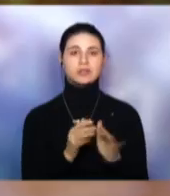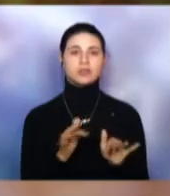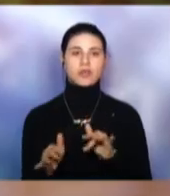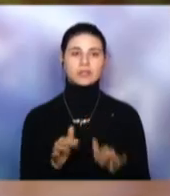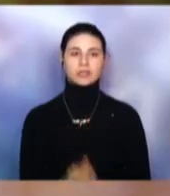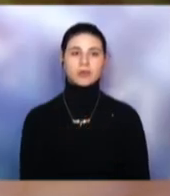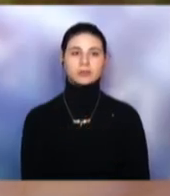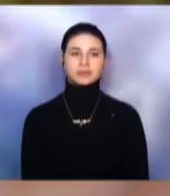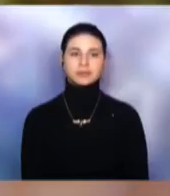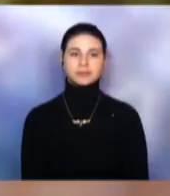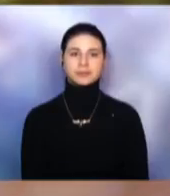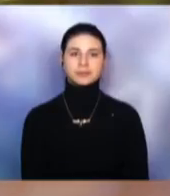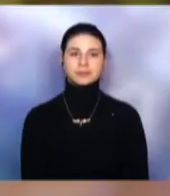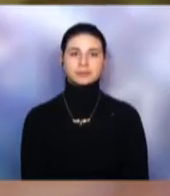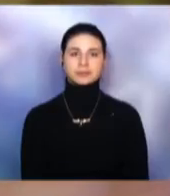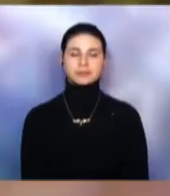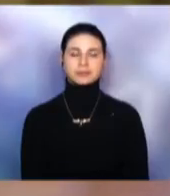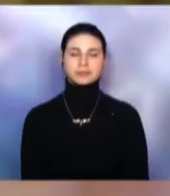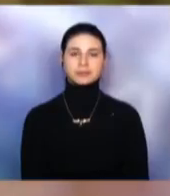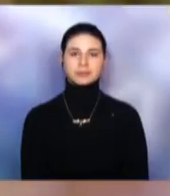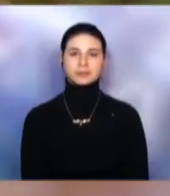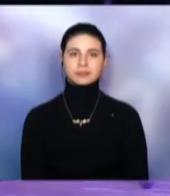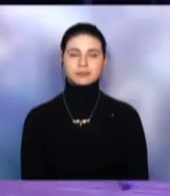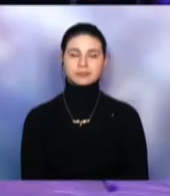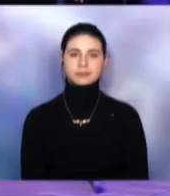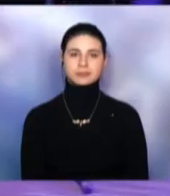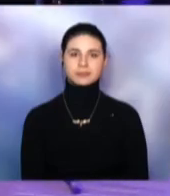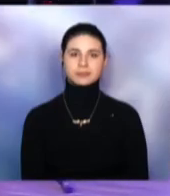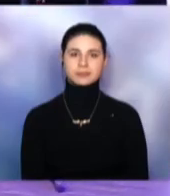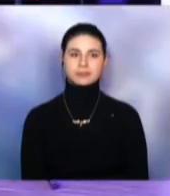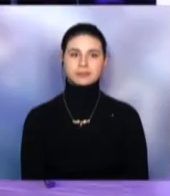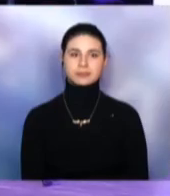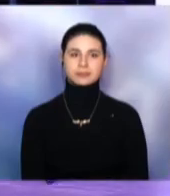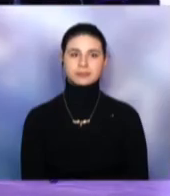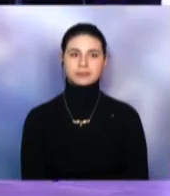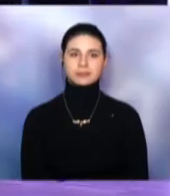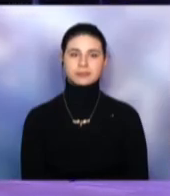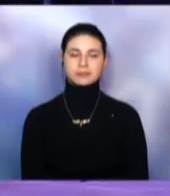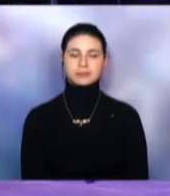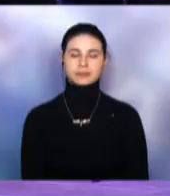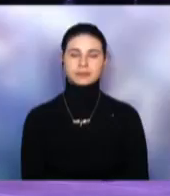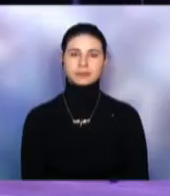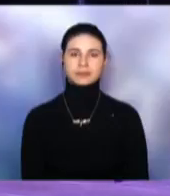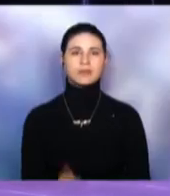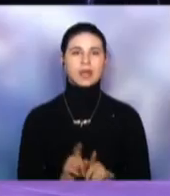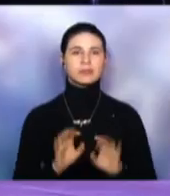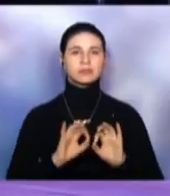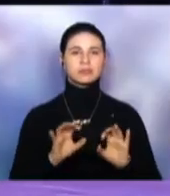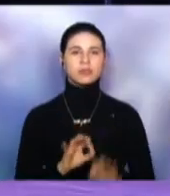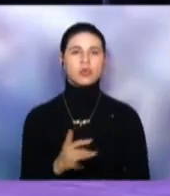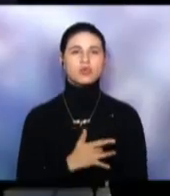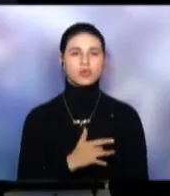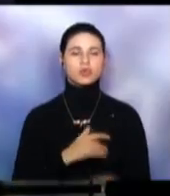ანუ კურნალობის საერთო დარდანიშნვის და შედეგები იყო ანალოგიური. ანუ სისხლძარღვის რისკი მაინც იყო მომადებული,